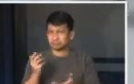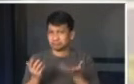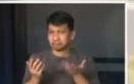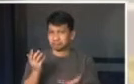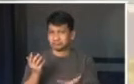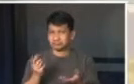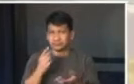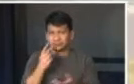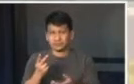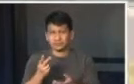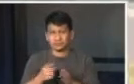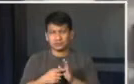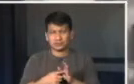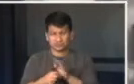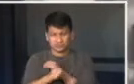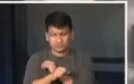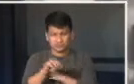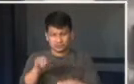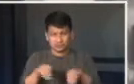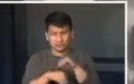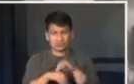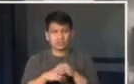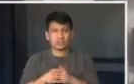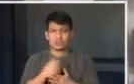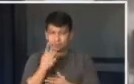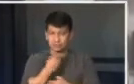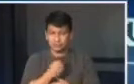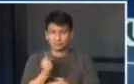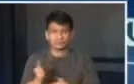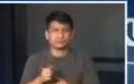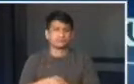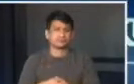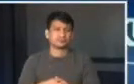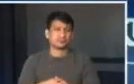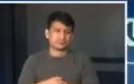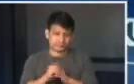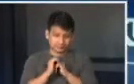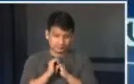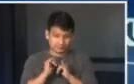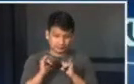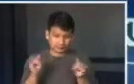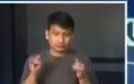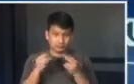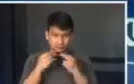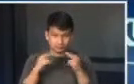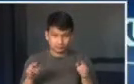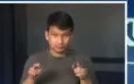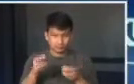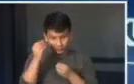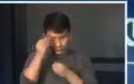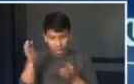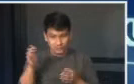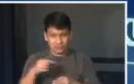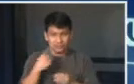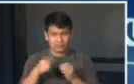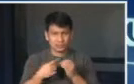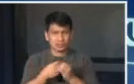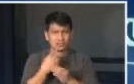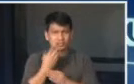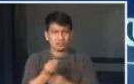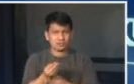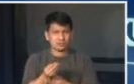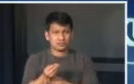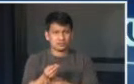maging substitute vaccinee. Sa kaugnay na balita, pinag-aaralan ng gobyerno kung sino-sino